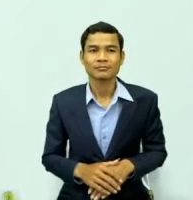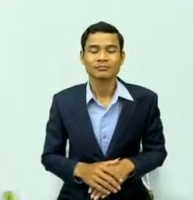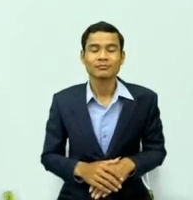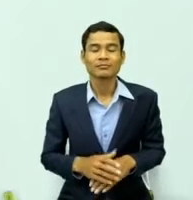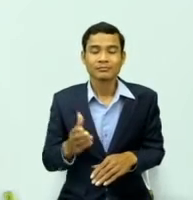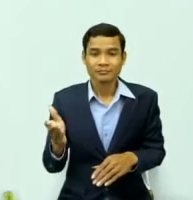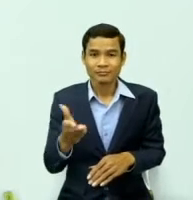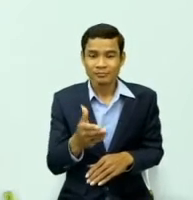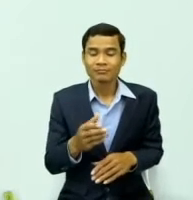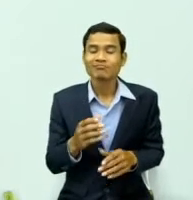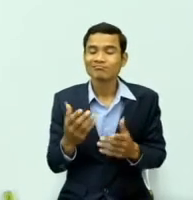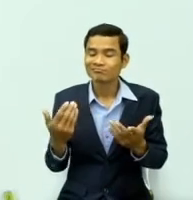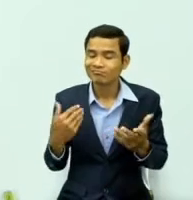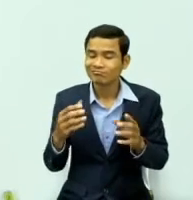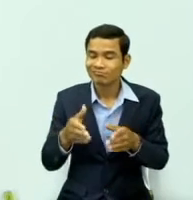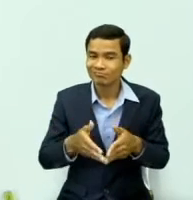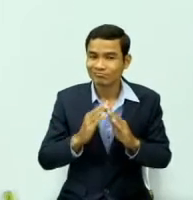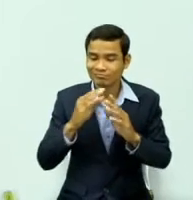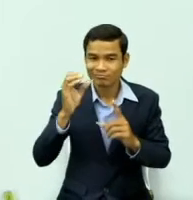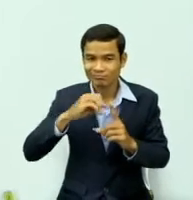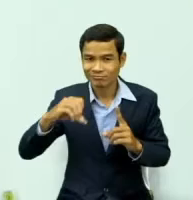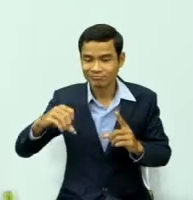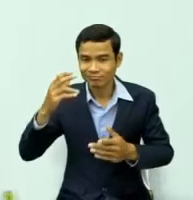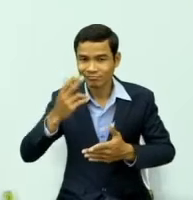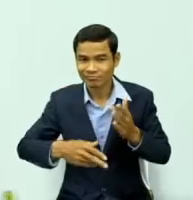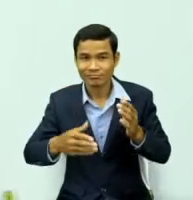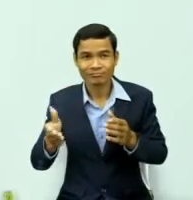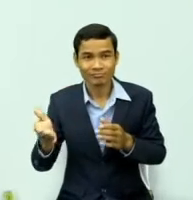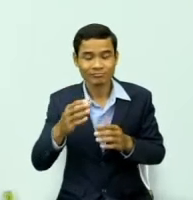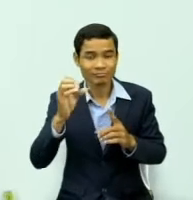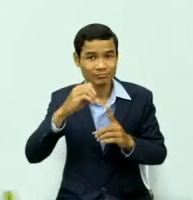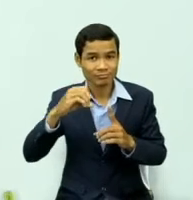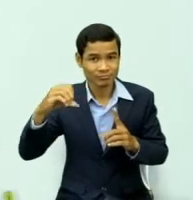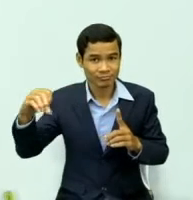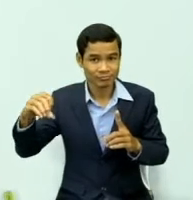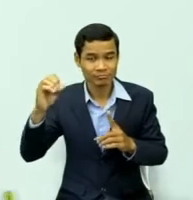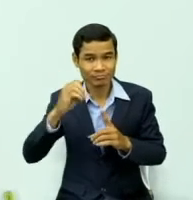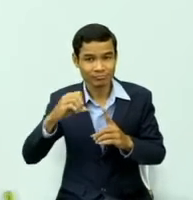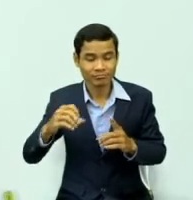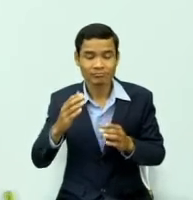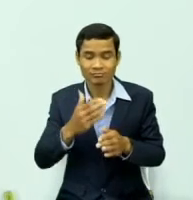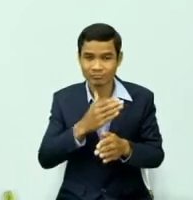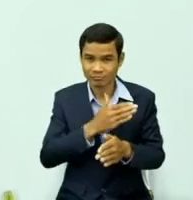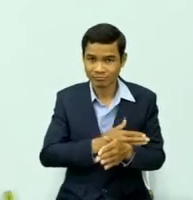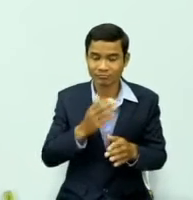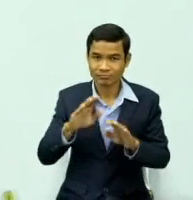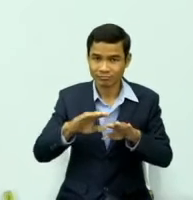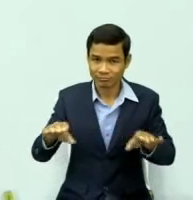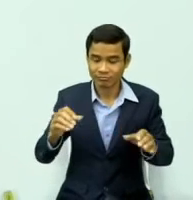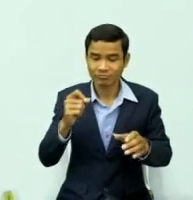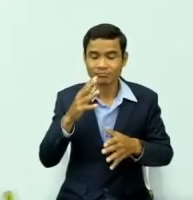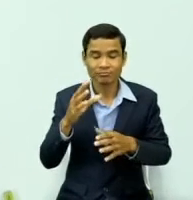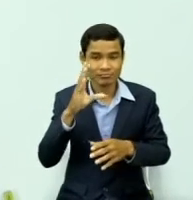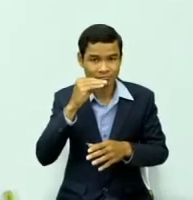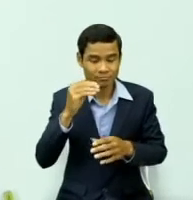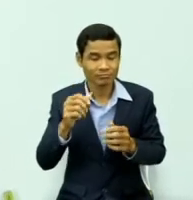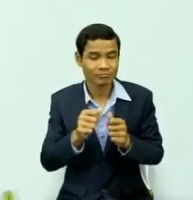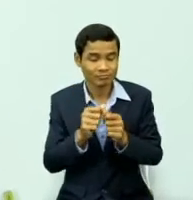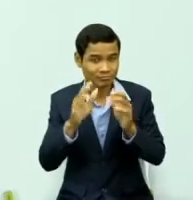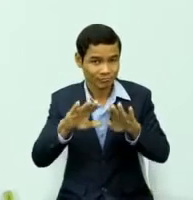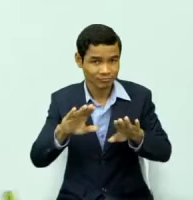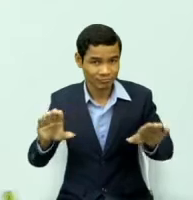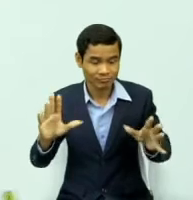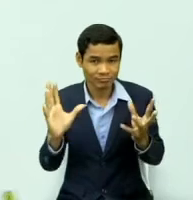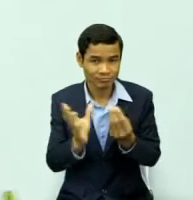ta dương bằng cách chia là bao vậy bán con chà môn bằng cách bán này cứ su con sân ná chà ta con thợ này chị nhá nhá đặt là ná thế con